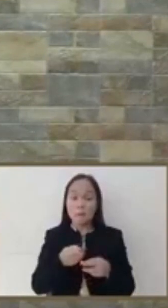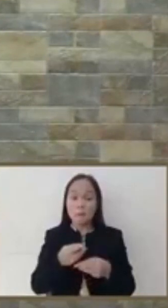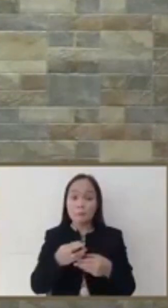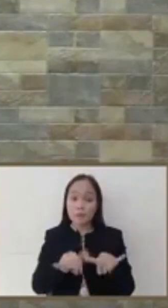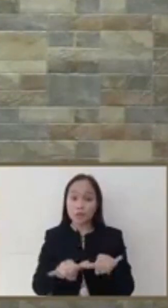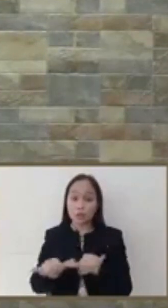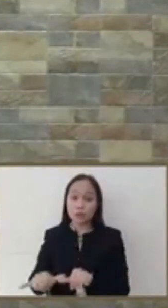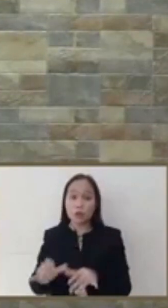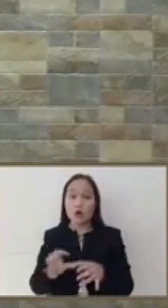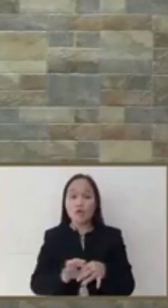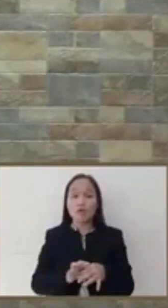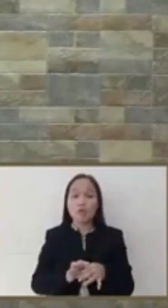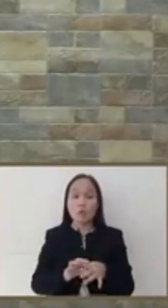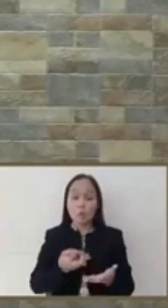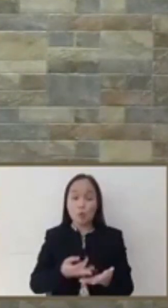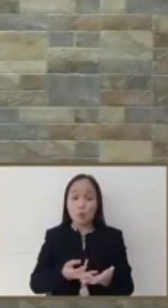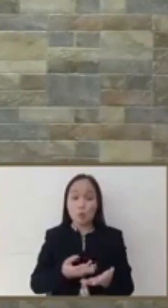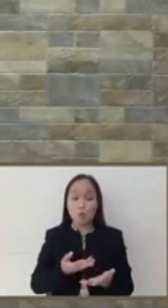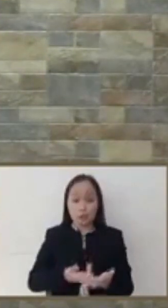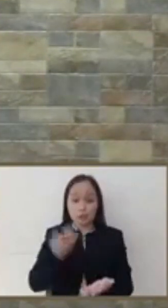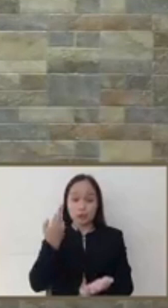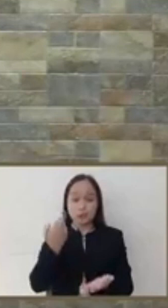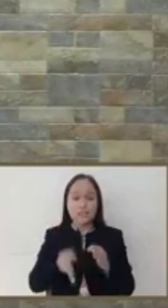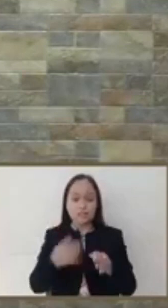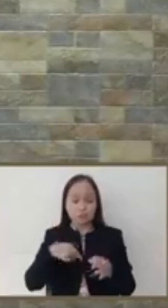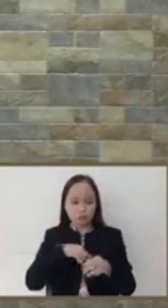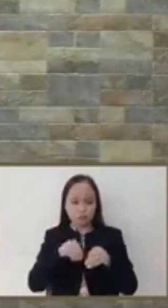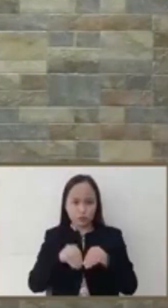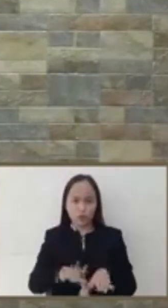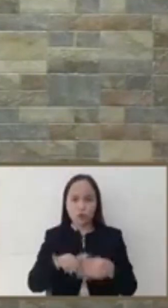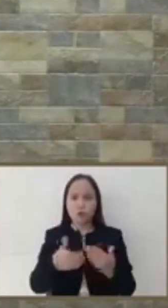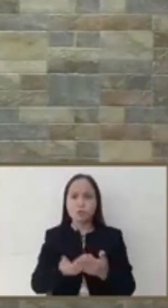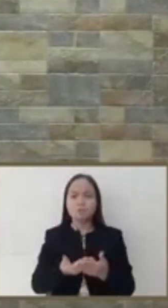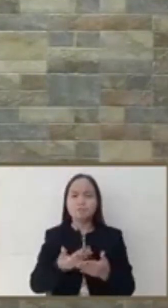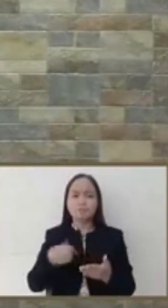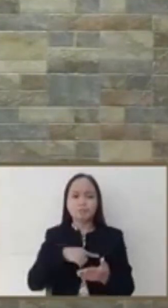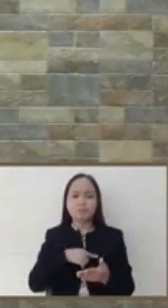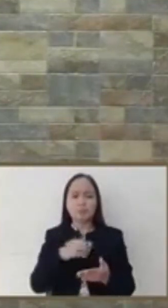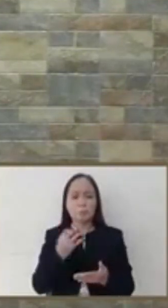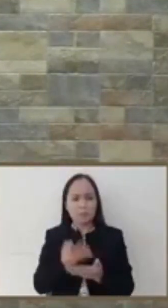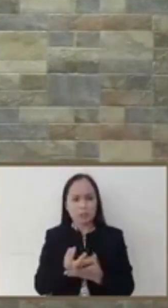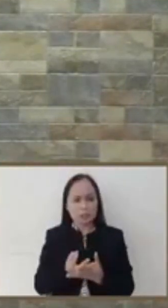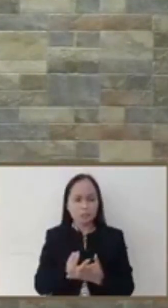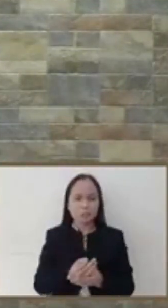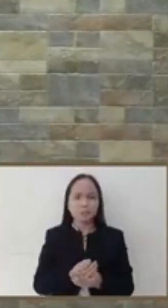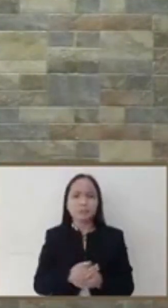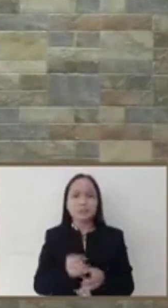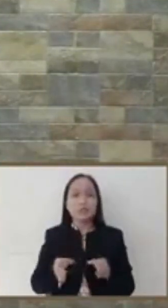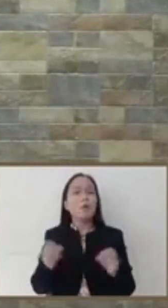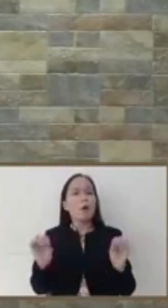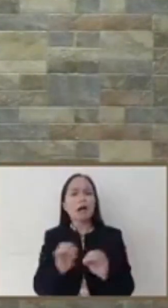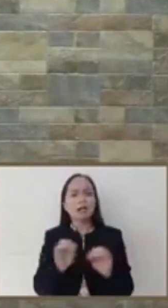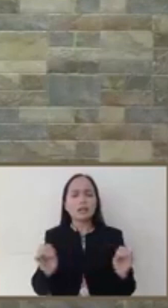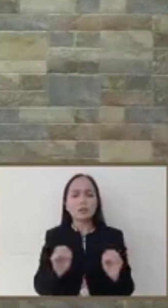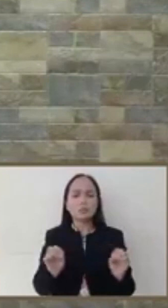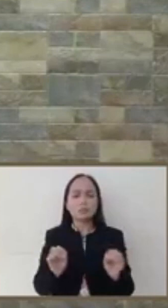worth if we lost all our money. Pag wala na yon, ano na kaya ang itsura natin? Ano kaya ang halaga natin? May halaga